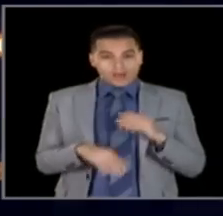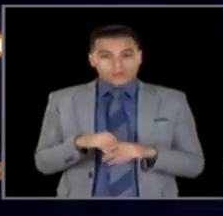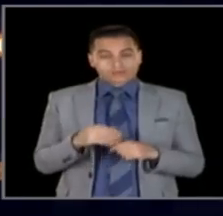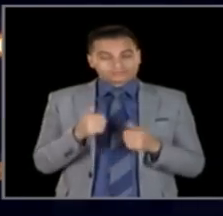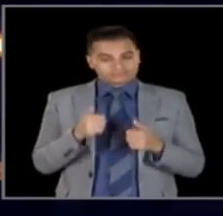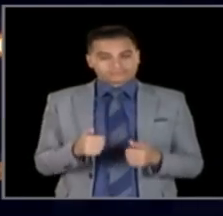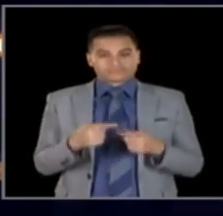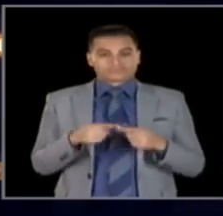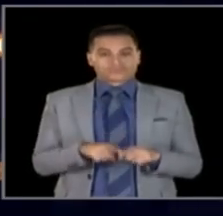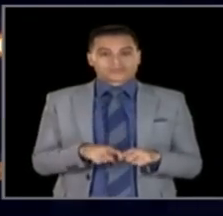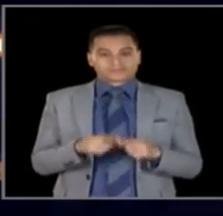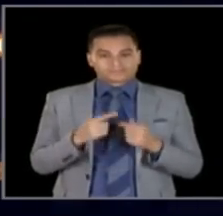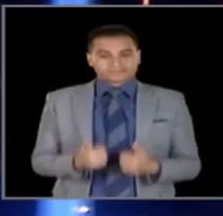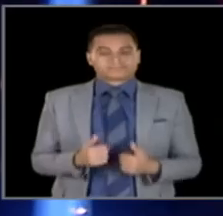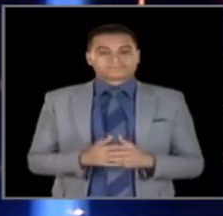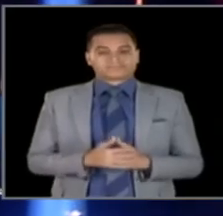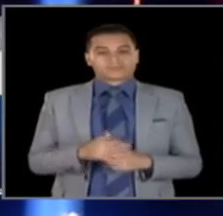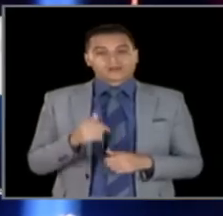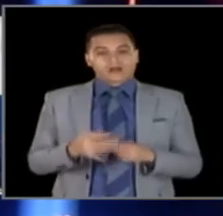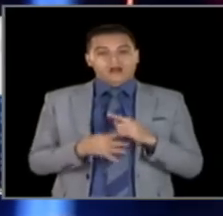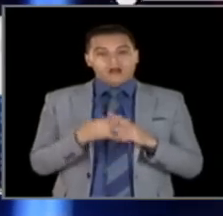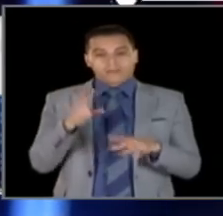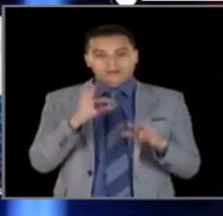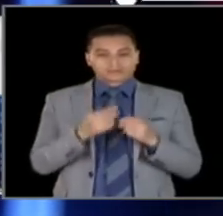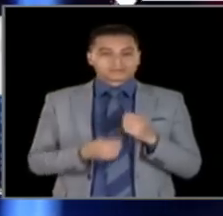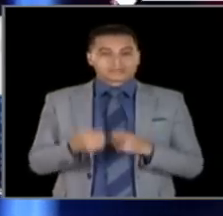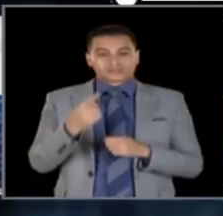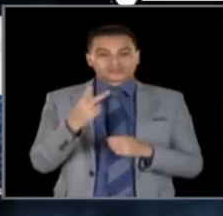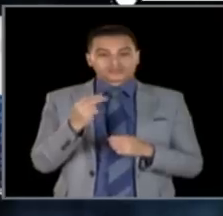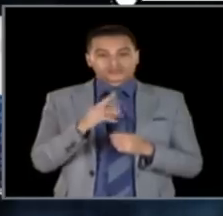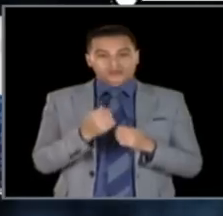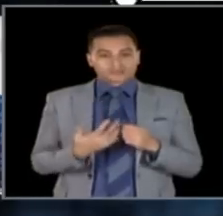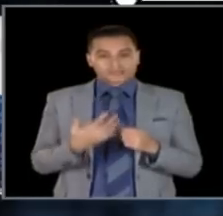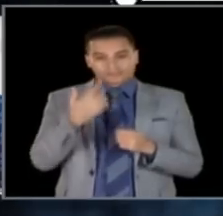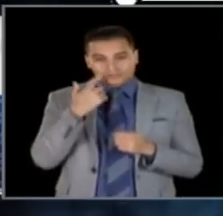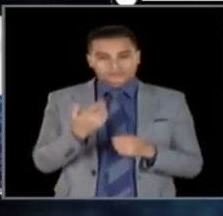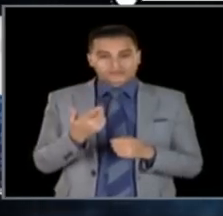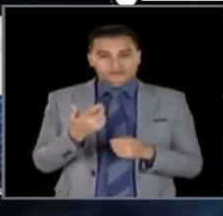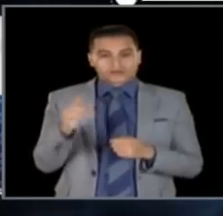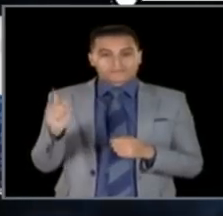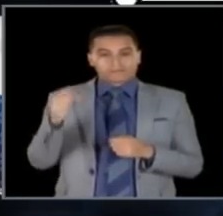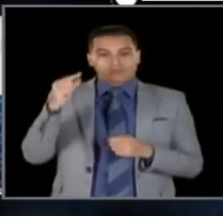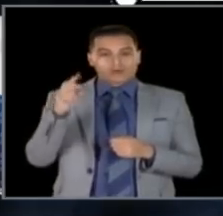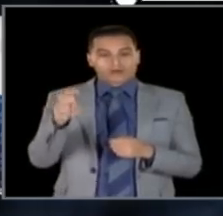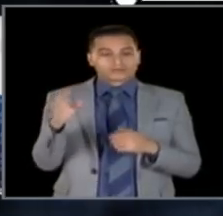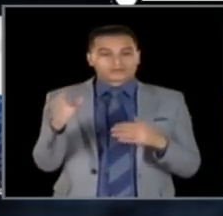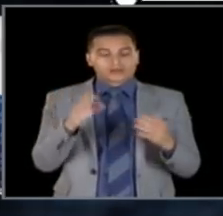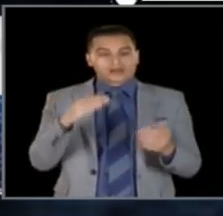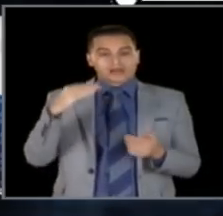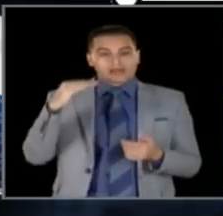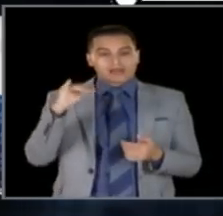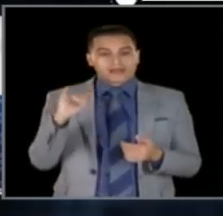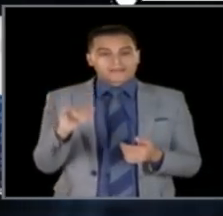محاولة صائبة يعني كويس. 4 اختيارات بزائد 20 أو ناقص 10. محمد